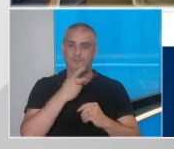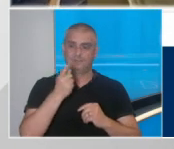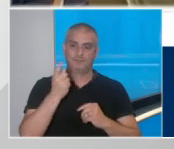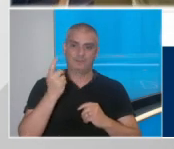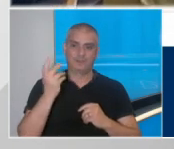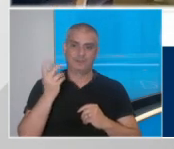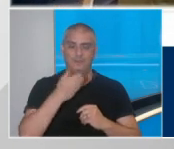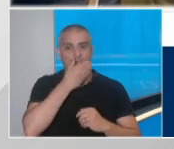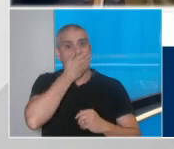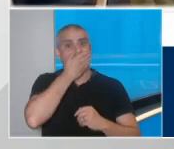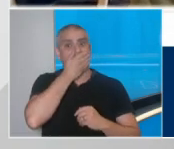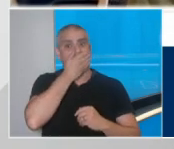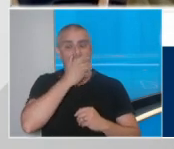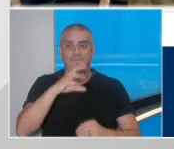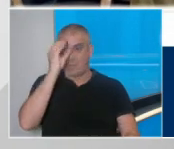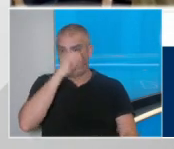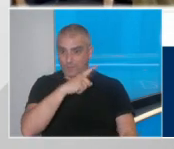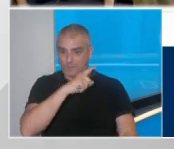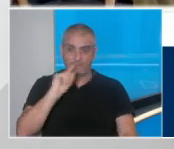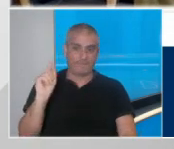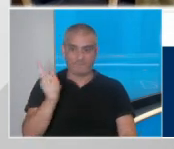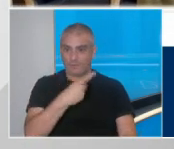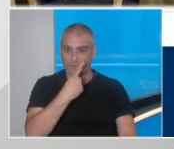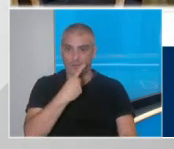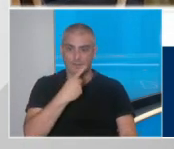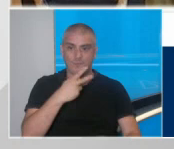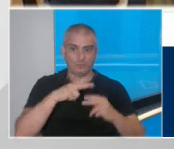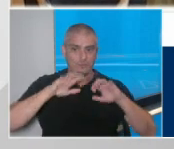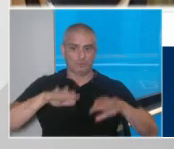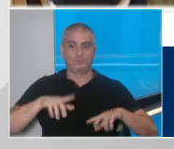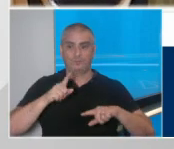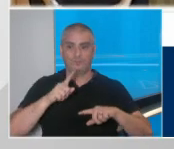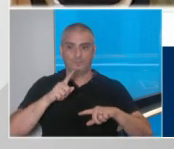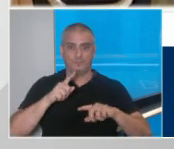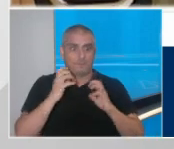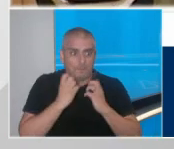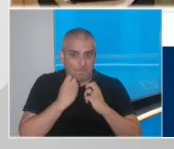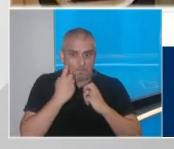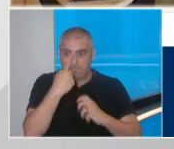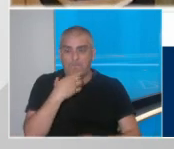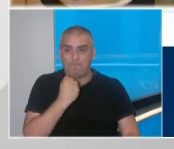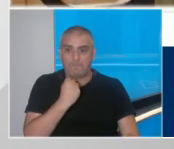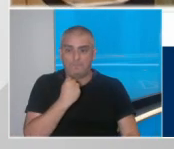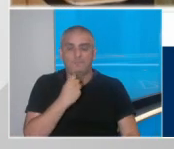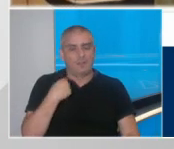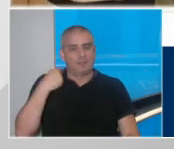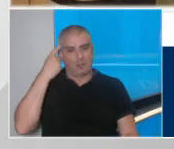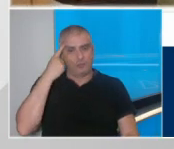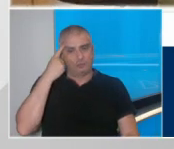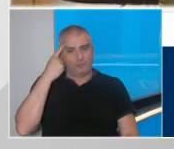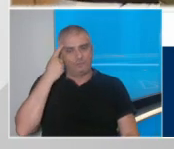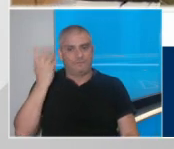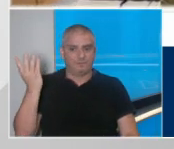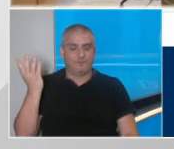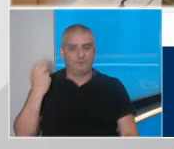ידה על פיה, ואובמה וכל שאר גברים ליד יושבים דרוקים ומכונסים, אז נדמה לי